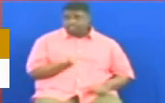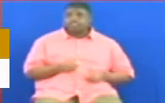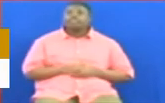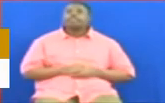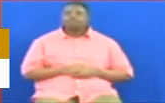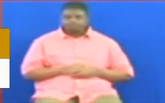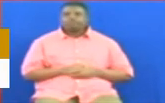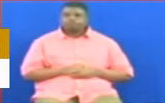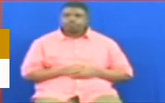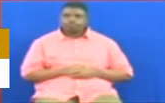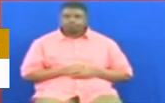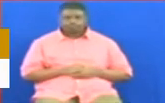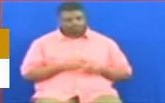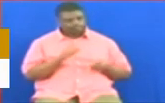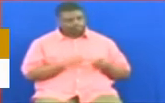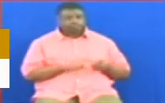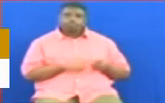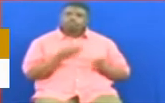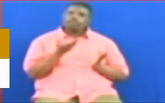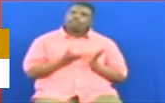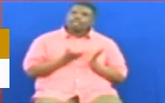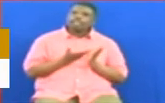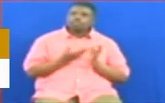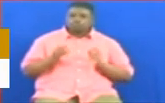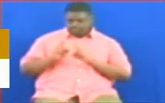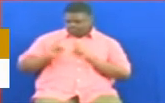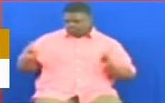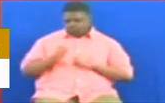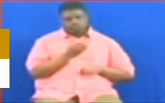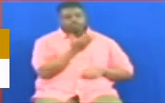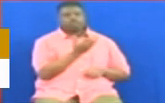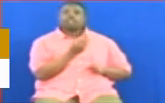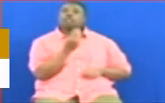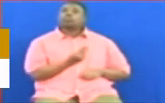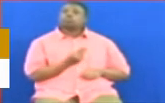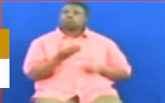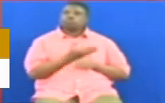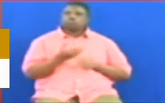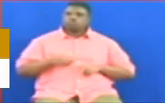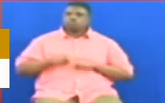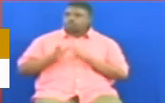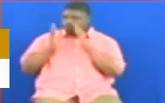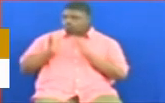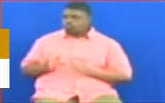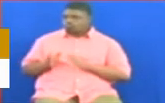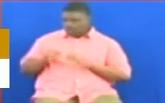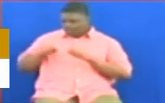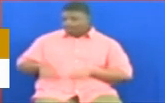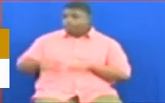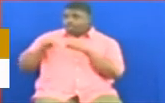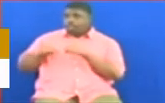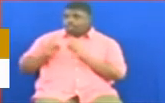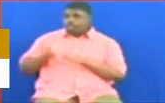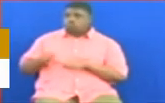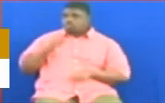Lakini yalipendekezwa mpendekezo katika kifungu cha 53 kinachohusu makao makuu ya mamlaka kuwa yatakuwa